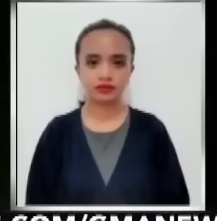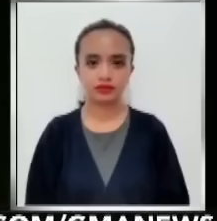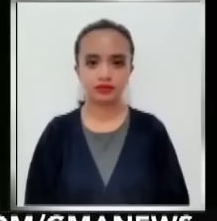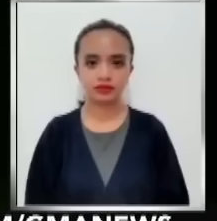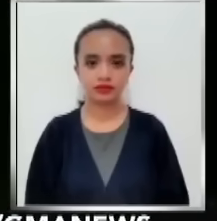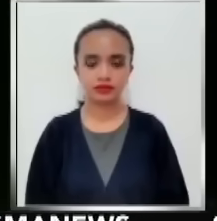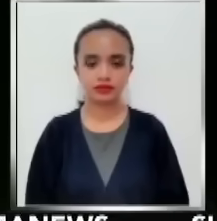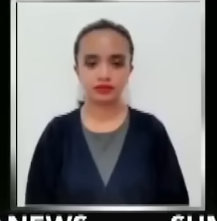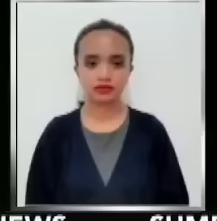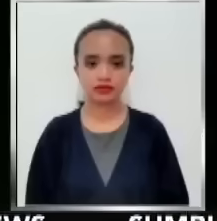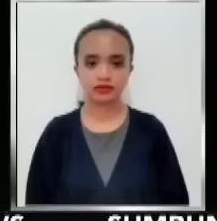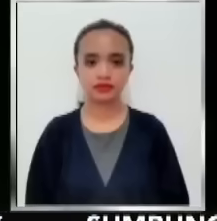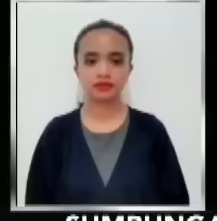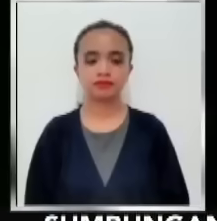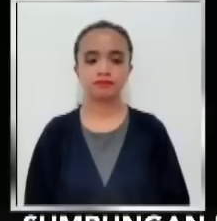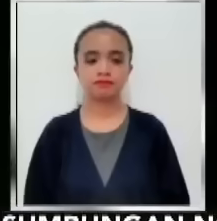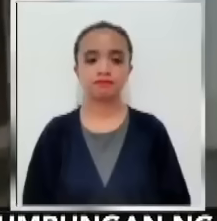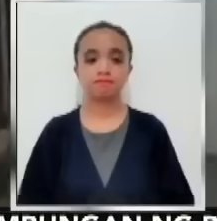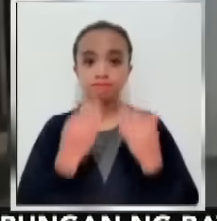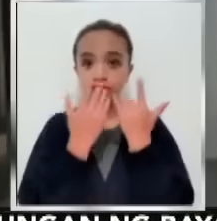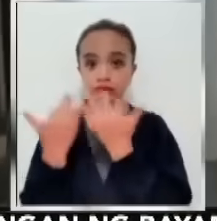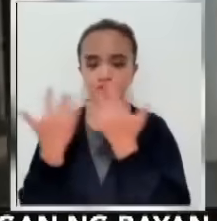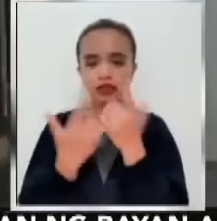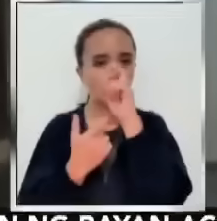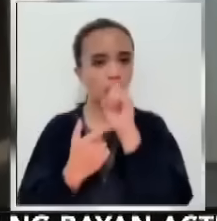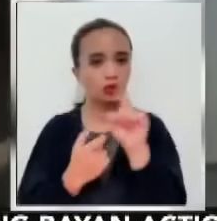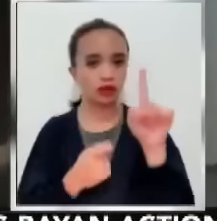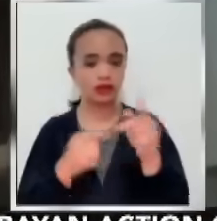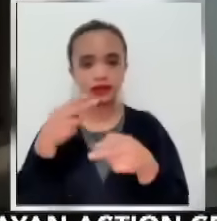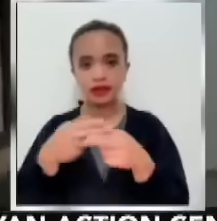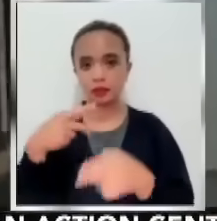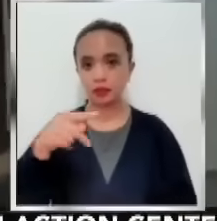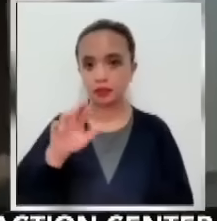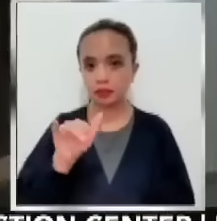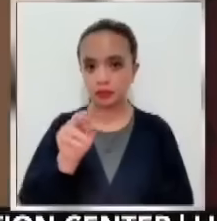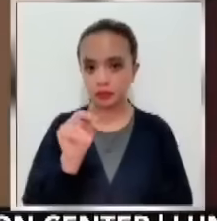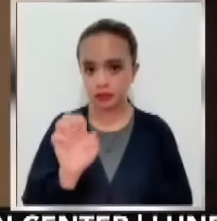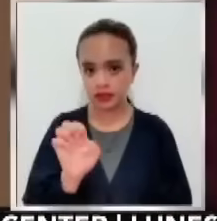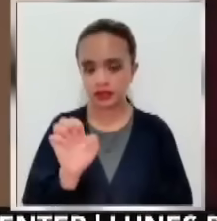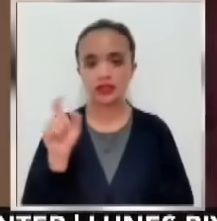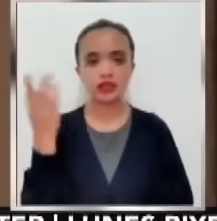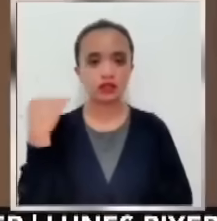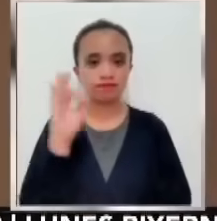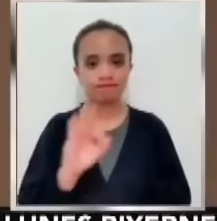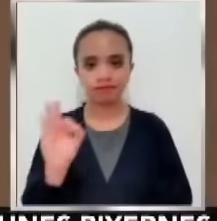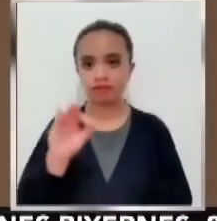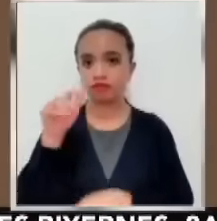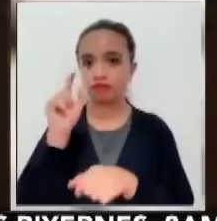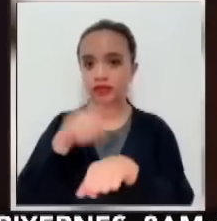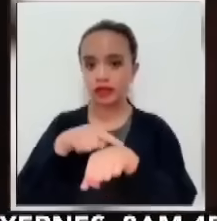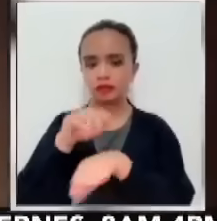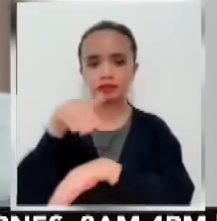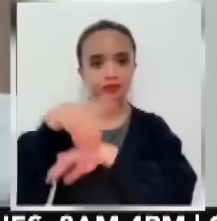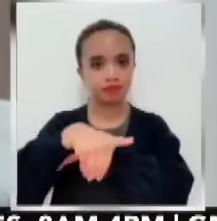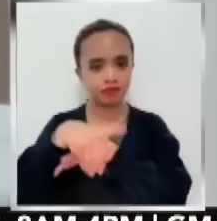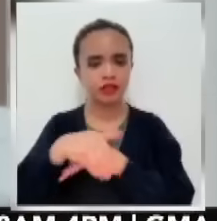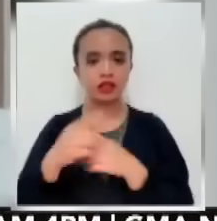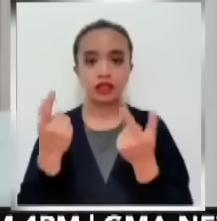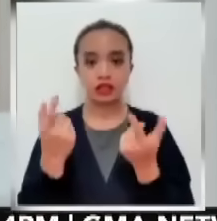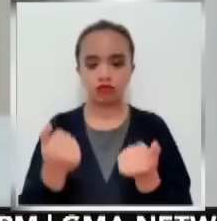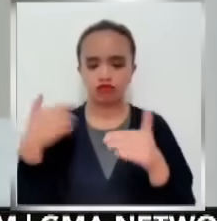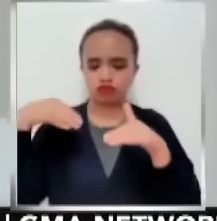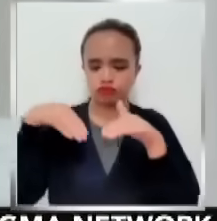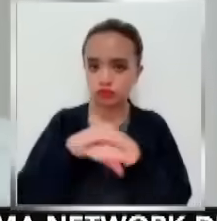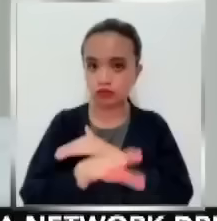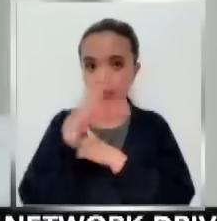Bisperas ng unang karawan ni Prince Rilian Sunga nitong Biyernes, pasado alas 7 ng gabi, nang biglang pinasok ng isang lalaki ang kanilang bahay